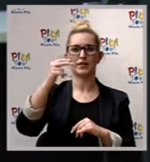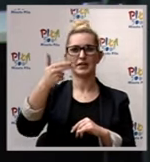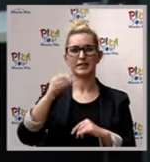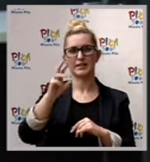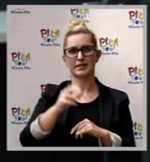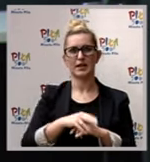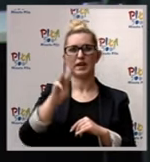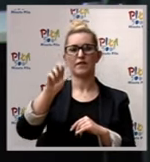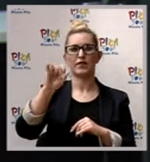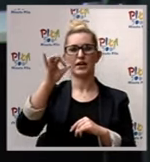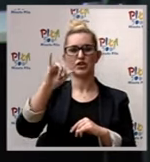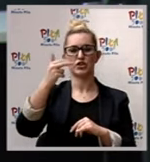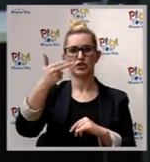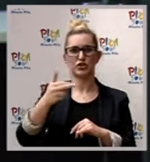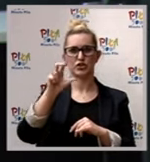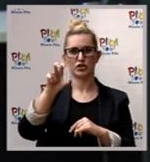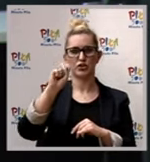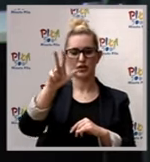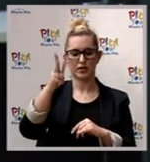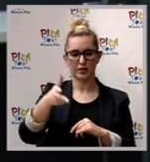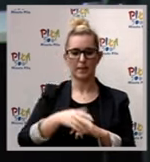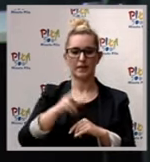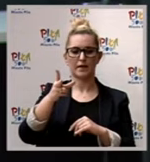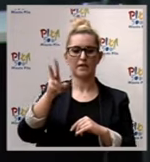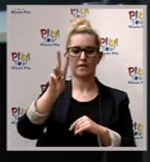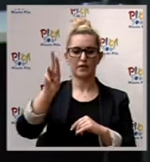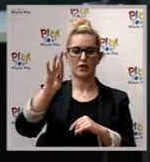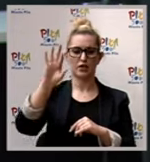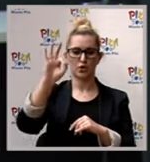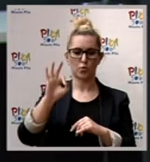Wasińczak, Arkadiusz Zygmunt Wróblewski, Krystyna Wylegała,